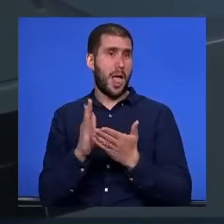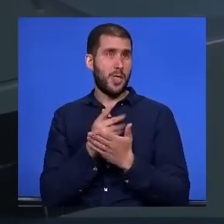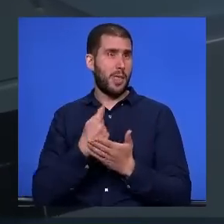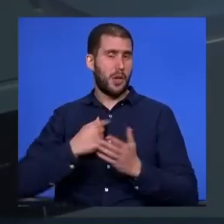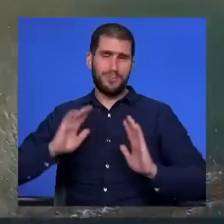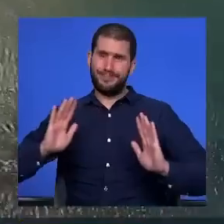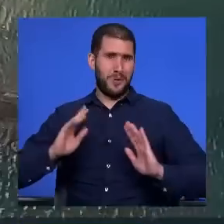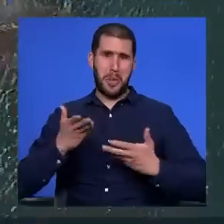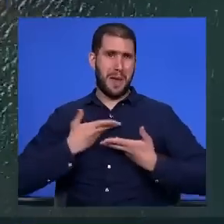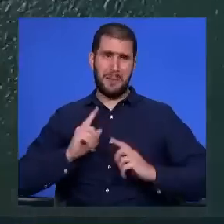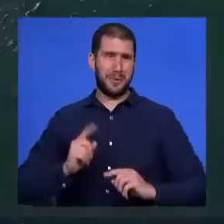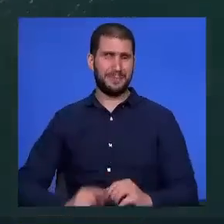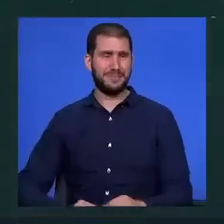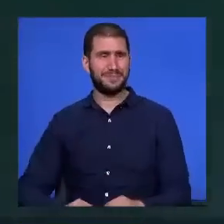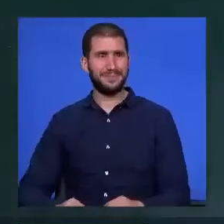ממש לא מקבלות.